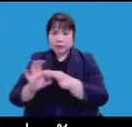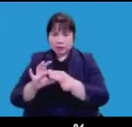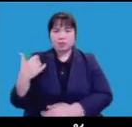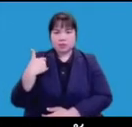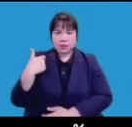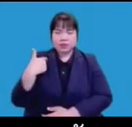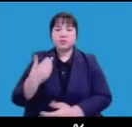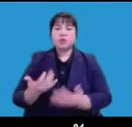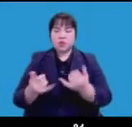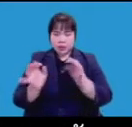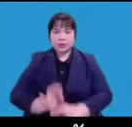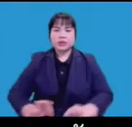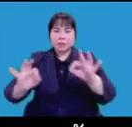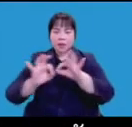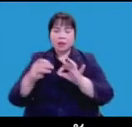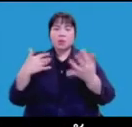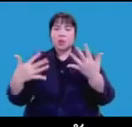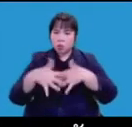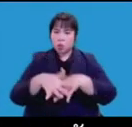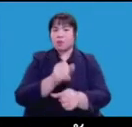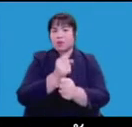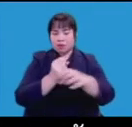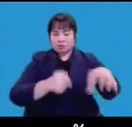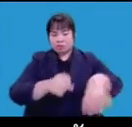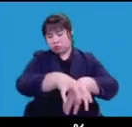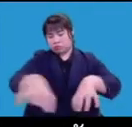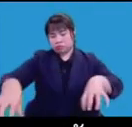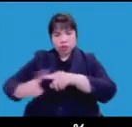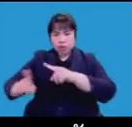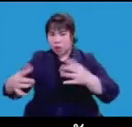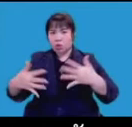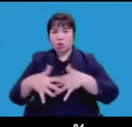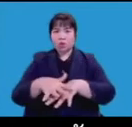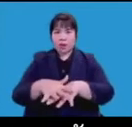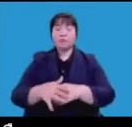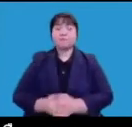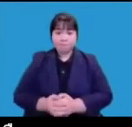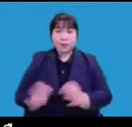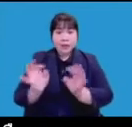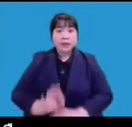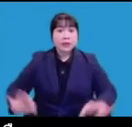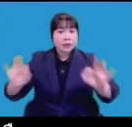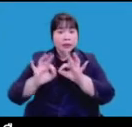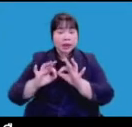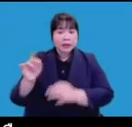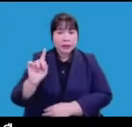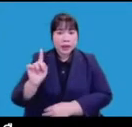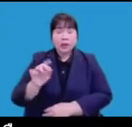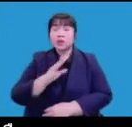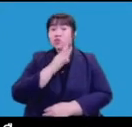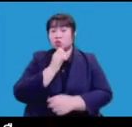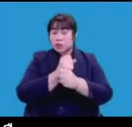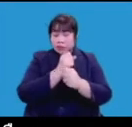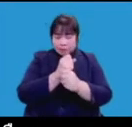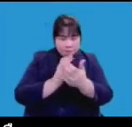ราะฉะนั้นอันนี้ก็จะเป็นส่วนสำคัญที่จะต้องมีส่วนร่วมในการบูรณาการในการทำงานนะครับและที่สำคัญที่สุดก็คือว่าความสำเร็จเนี่ยจะเ